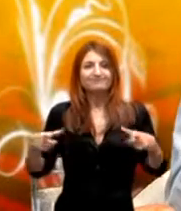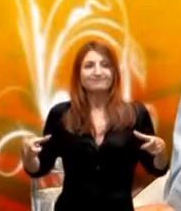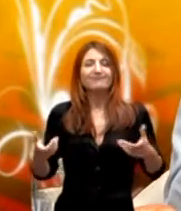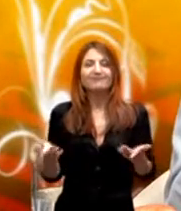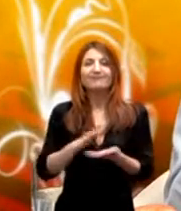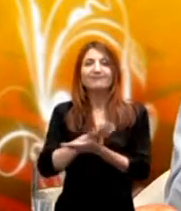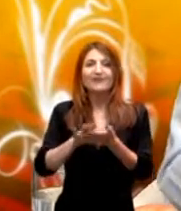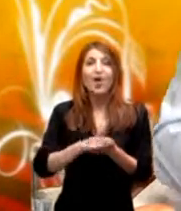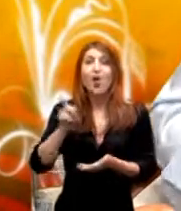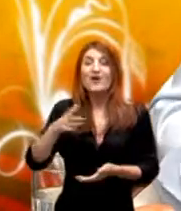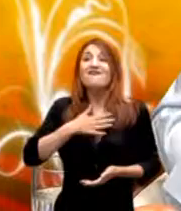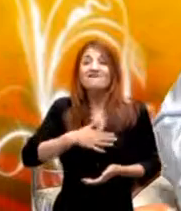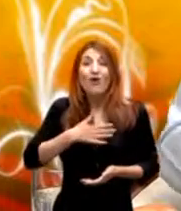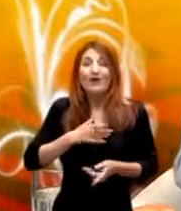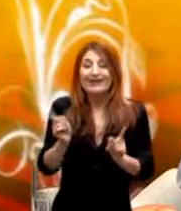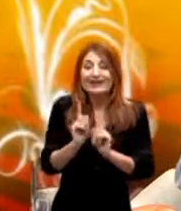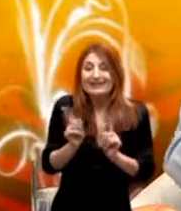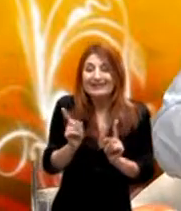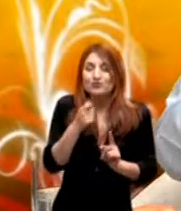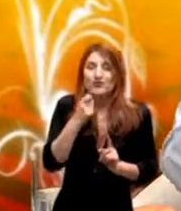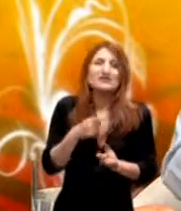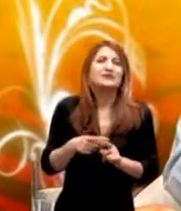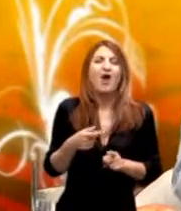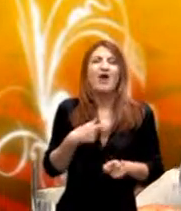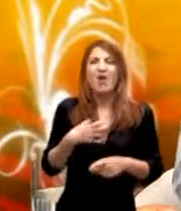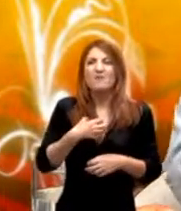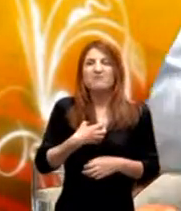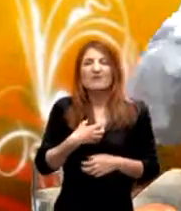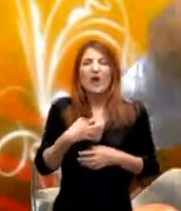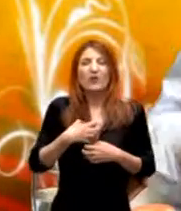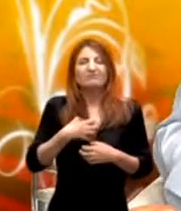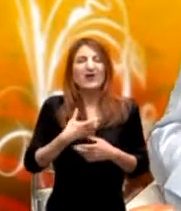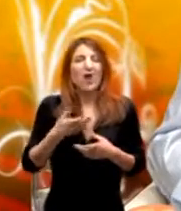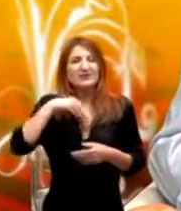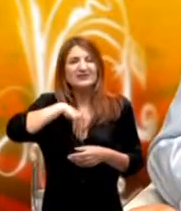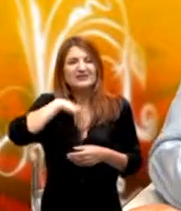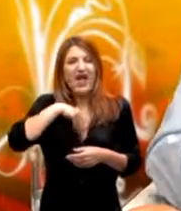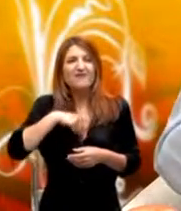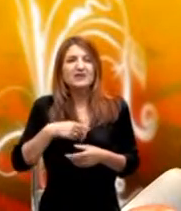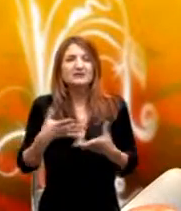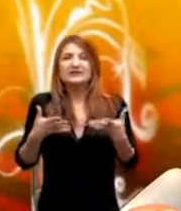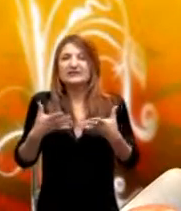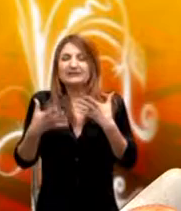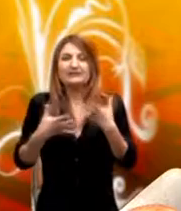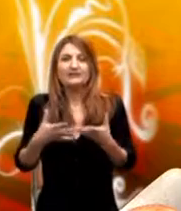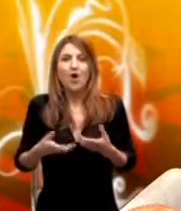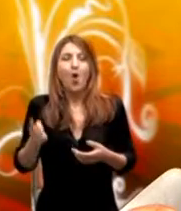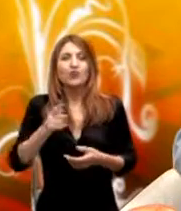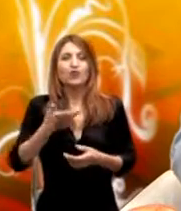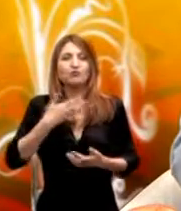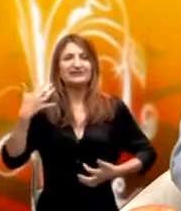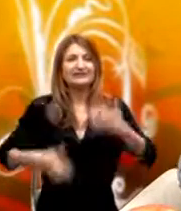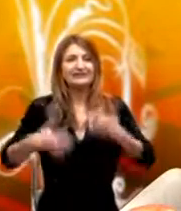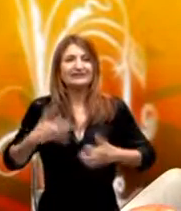Ona bi htjela da nije uzela. Poslije toga ima osjećaj grižne savjesti. Još više narasta kortizol. Je. Dolazi do stresa